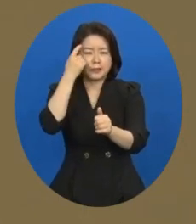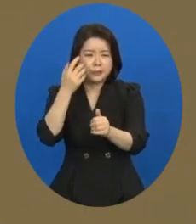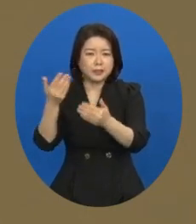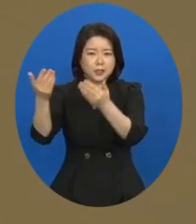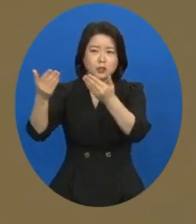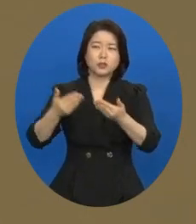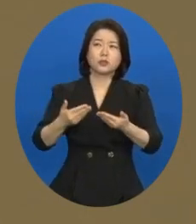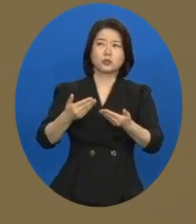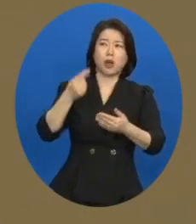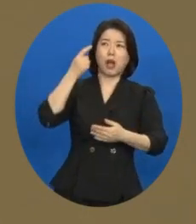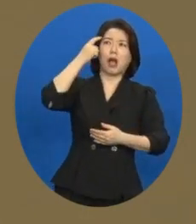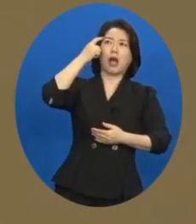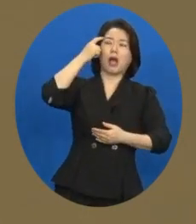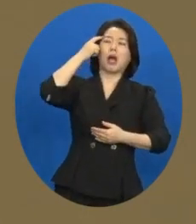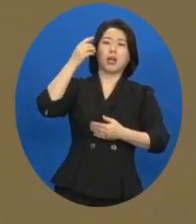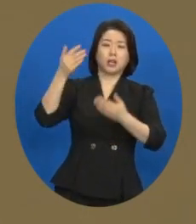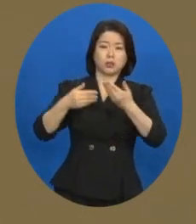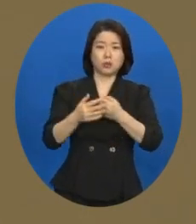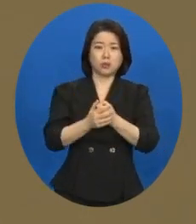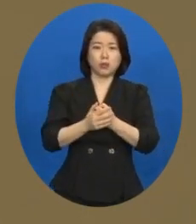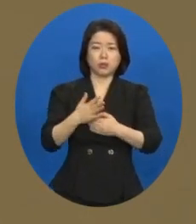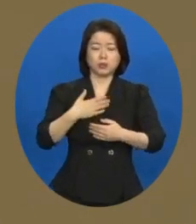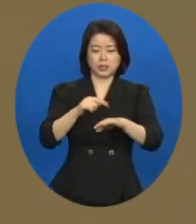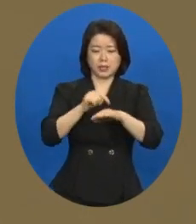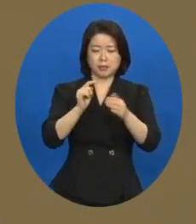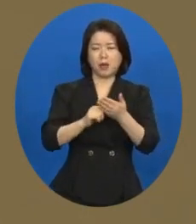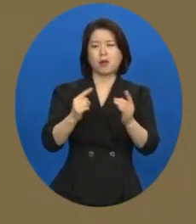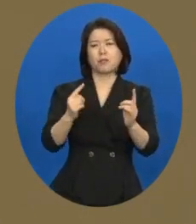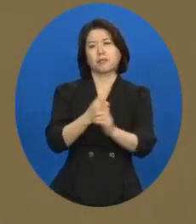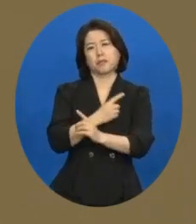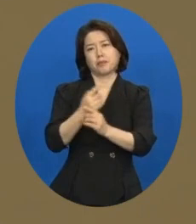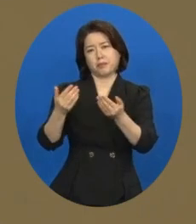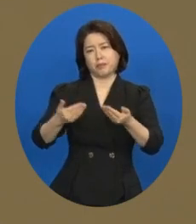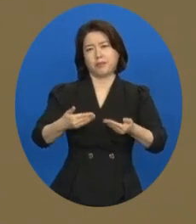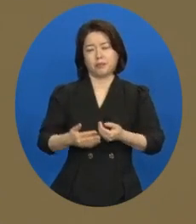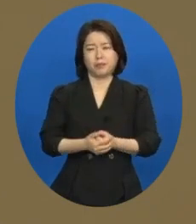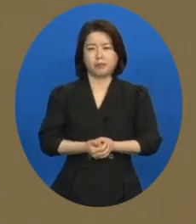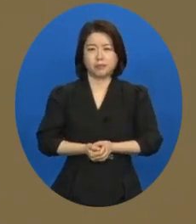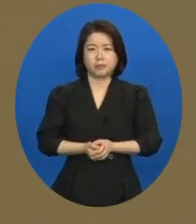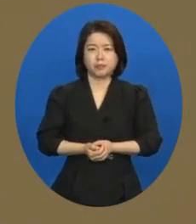깨우쳐 주셨어요. 그리고 제 마음을 바꾸게 하셨습니다.